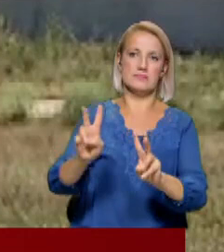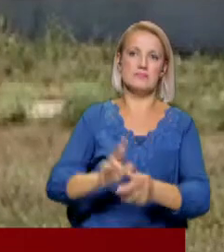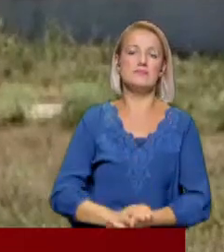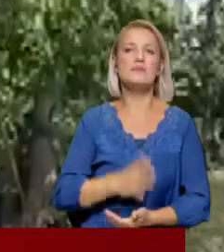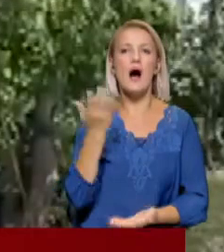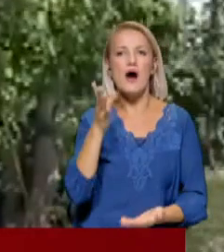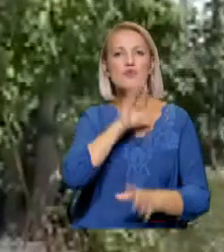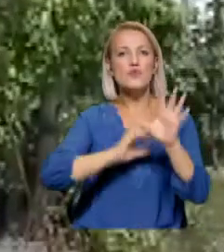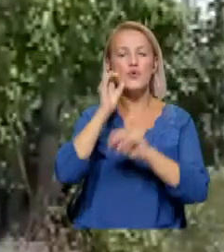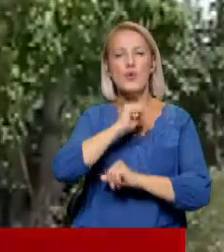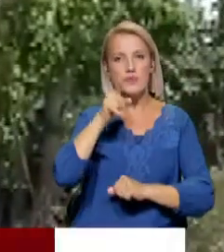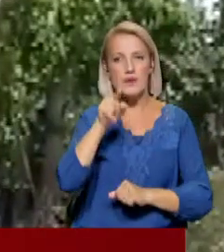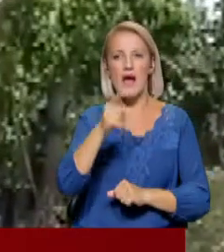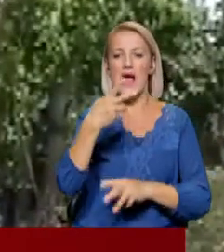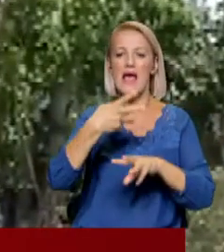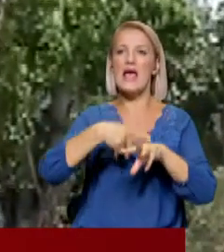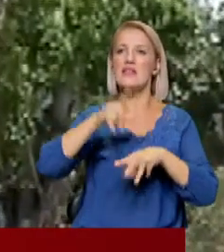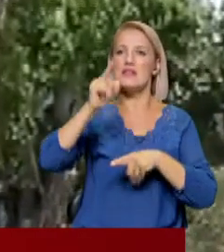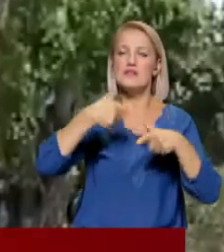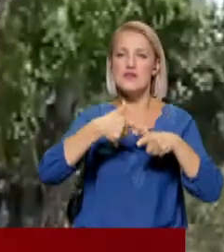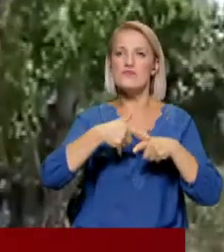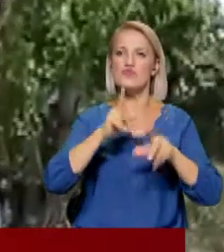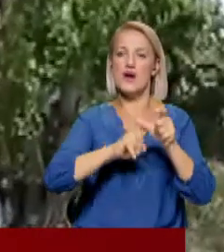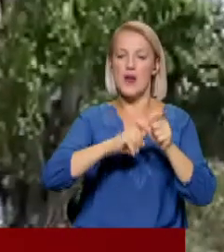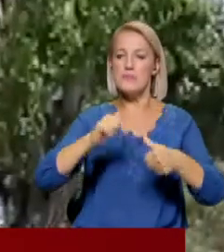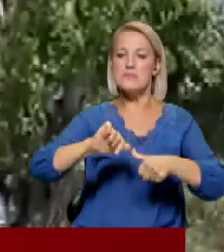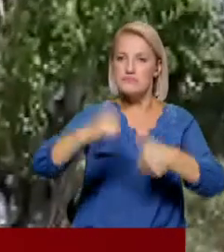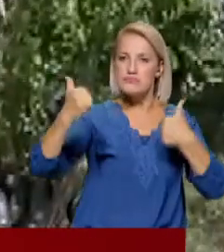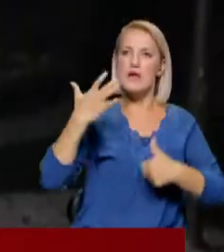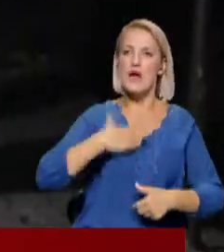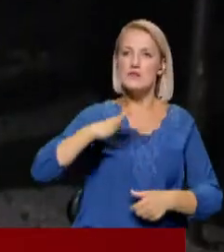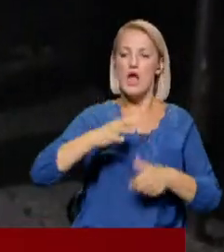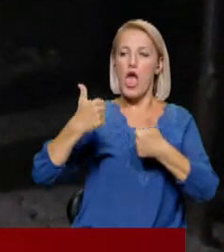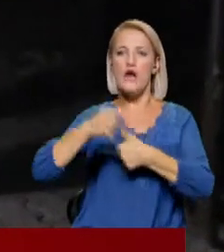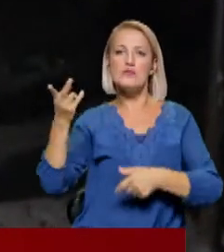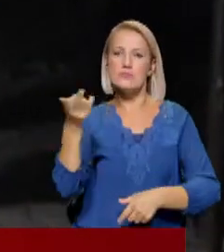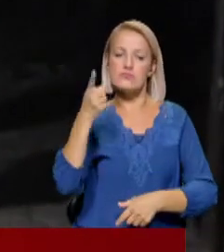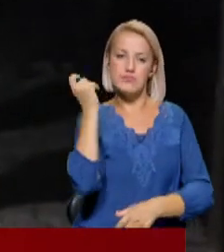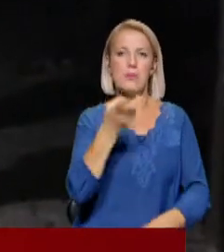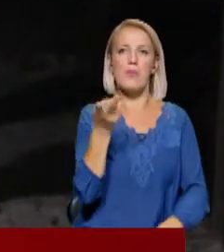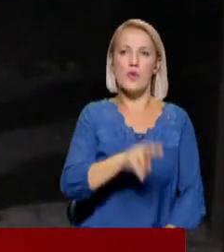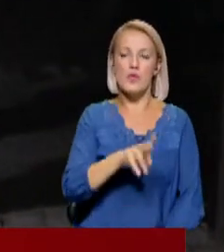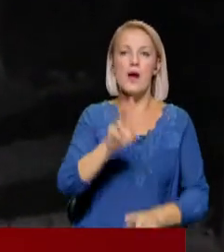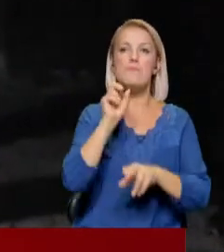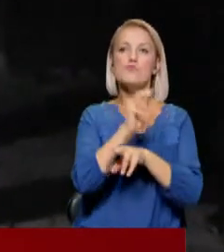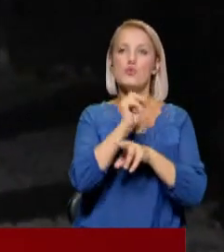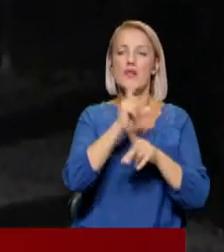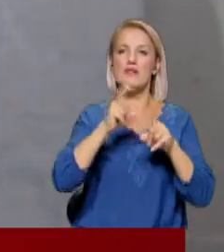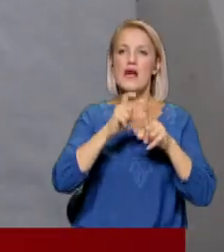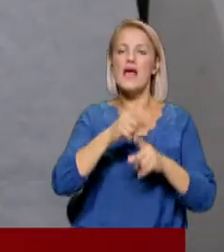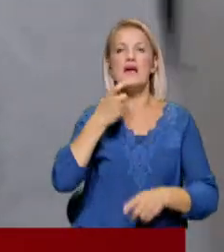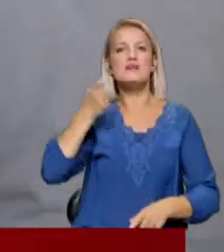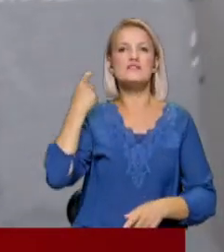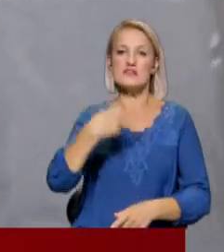serildi. Afyonkarahisar'da Elif Çakır, boşanmak istediği eşi tarafından katledildi. Muğla'da ise Derya Tekin'i eski